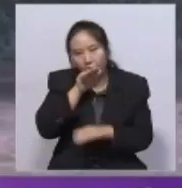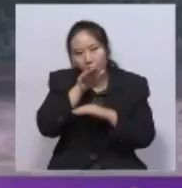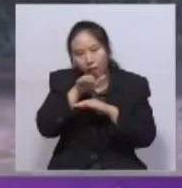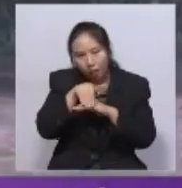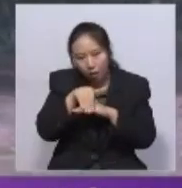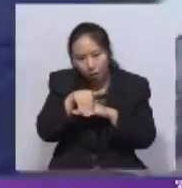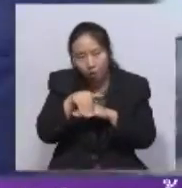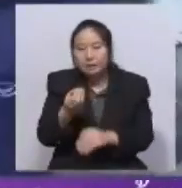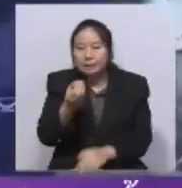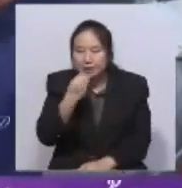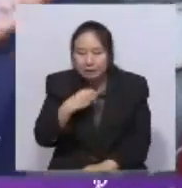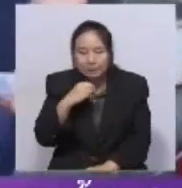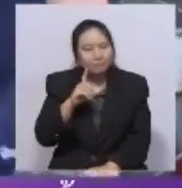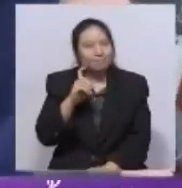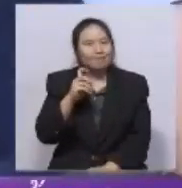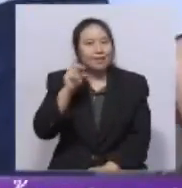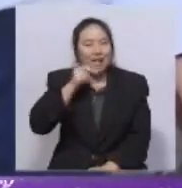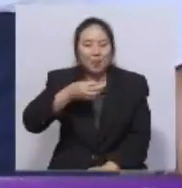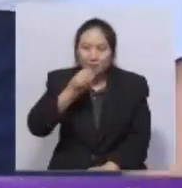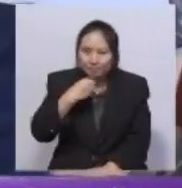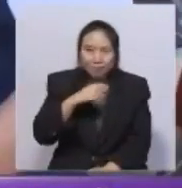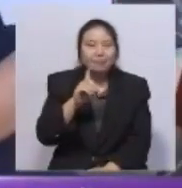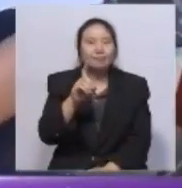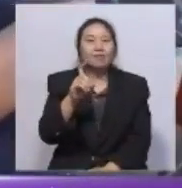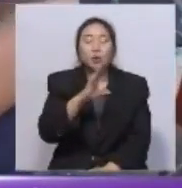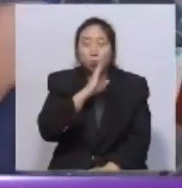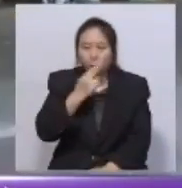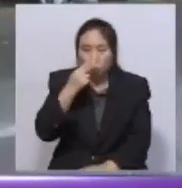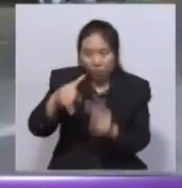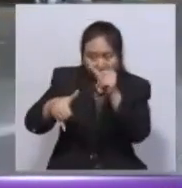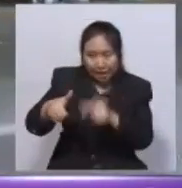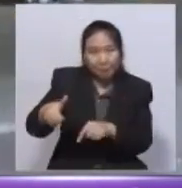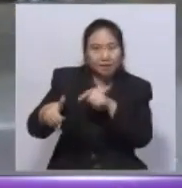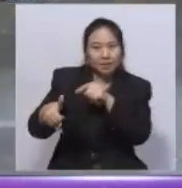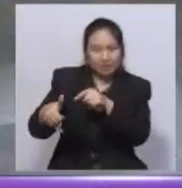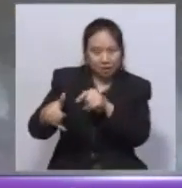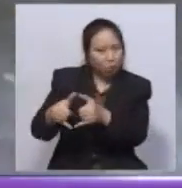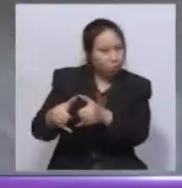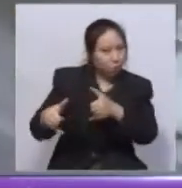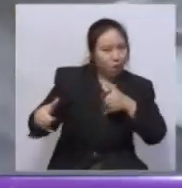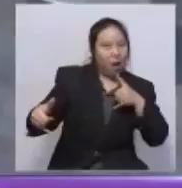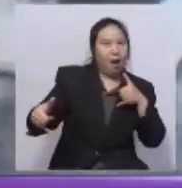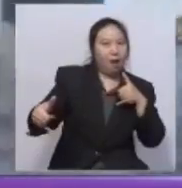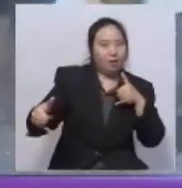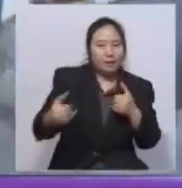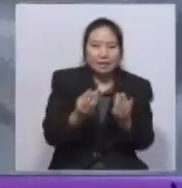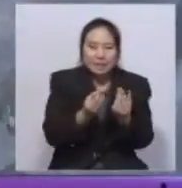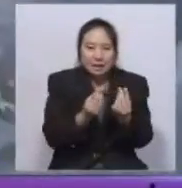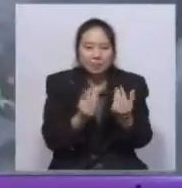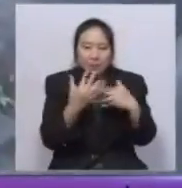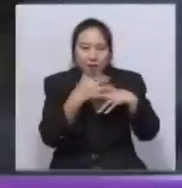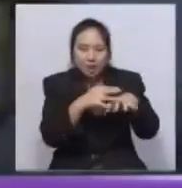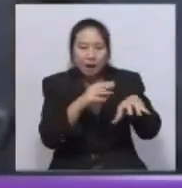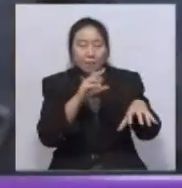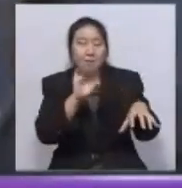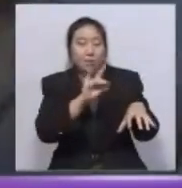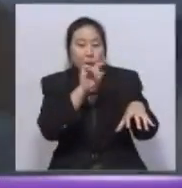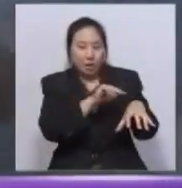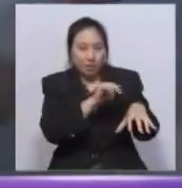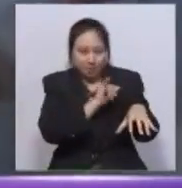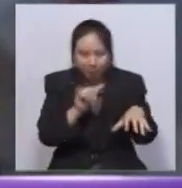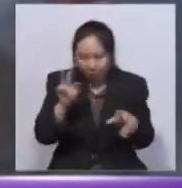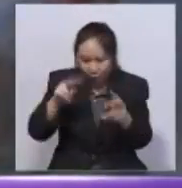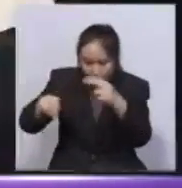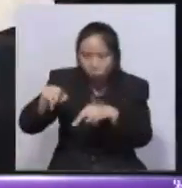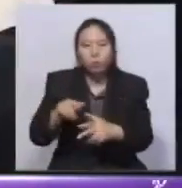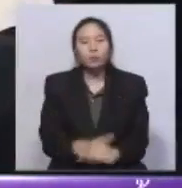กลืนอาหารหรือน้ำไม่ได้หากสุนัขมีอาการเหล่านี้ควรอยู่ให้ห่างและรีบติดต่อปศุสัตว์ให้รีบไปดูอา